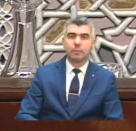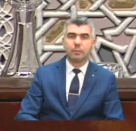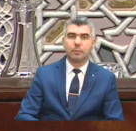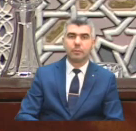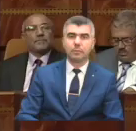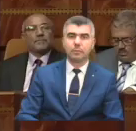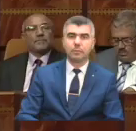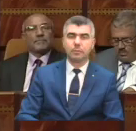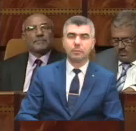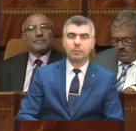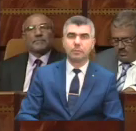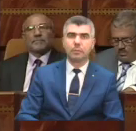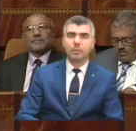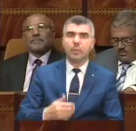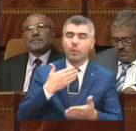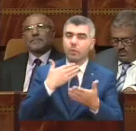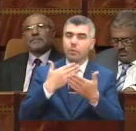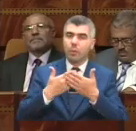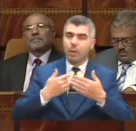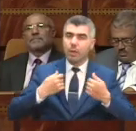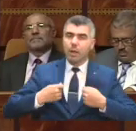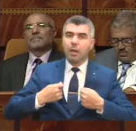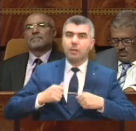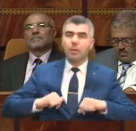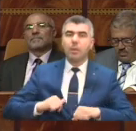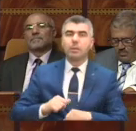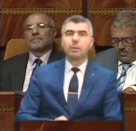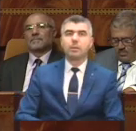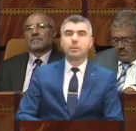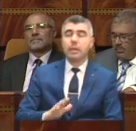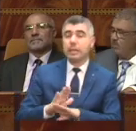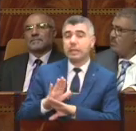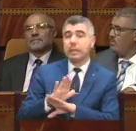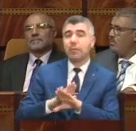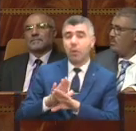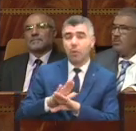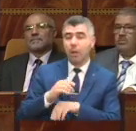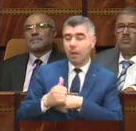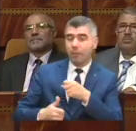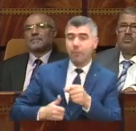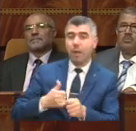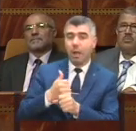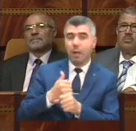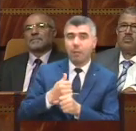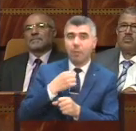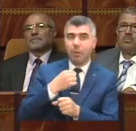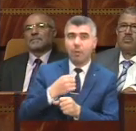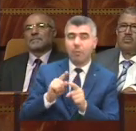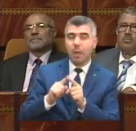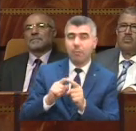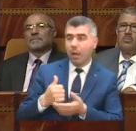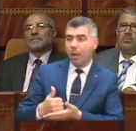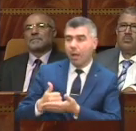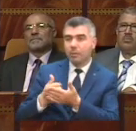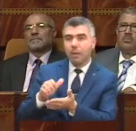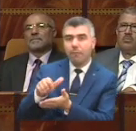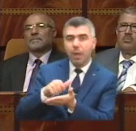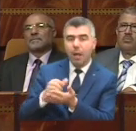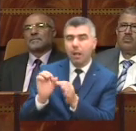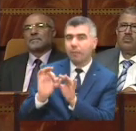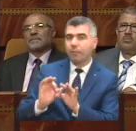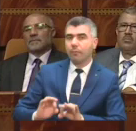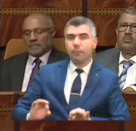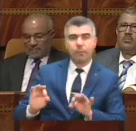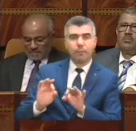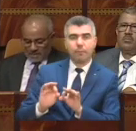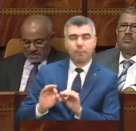تفضل سي عارف. شكرا السيد الرئيس. السيد الوزير سمحوا لي لهذا العام قلت لكم بانكم سمحتوا في الفلاحه. بهذه الطريقه كنتوا